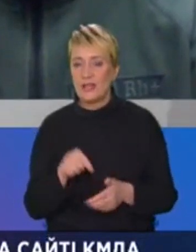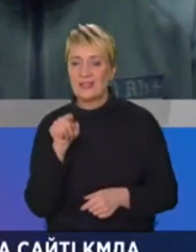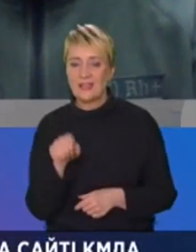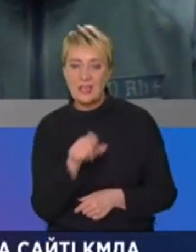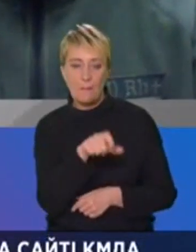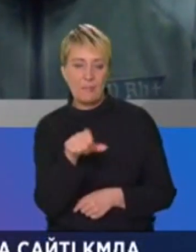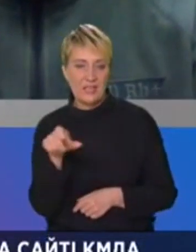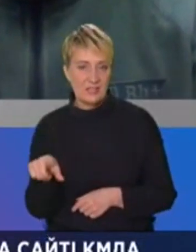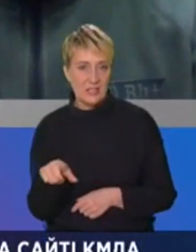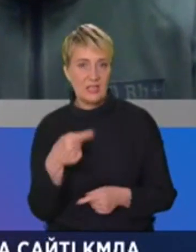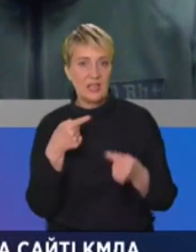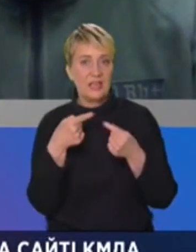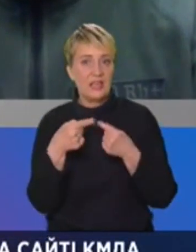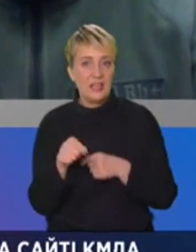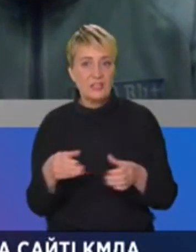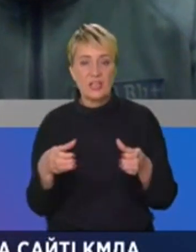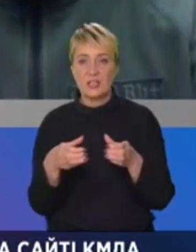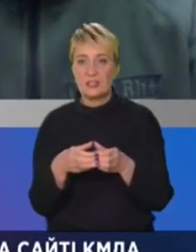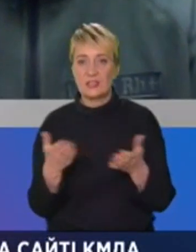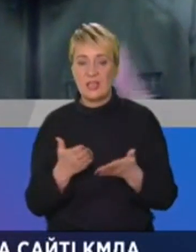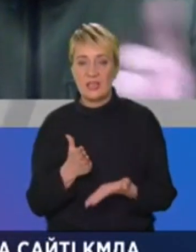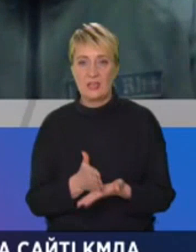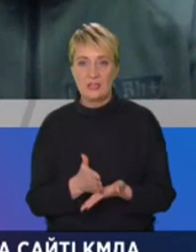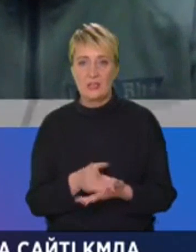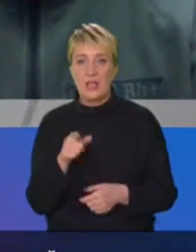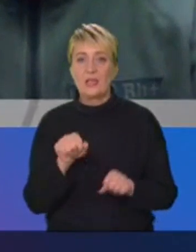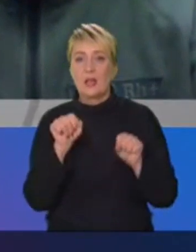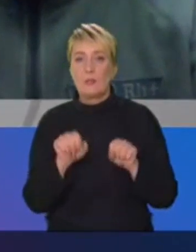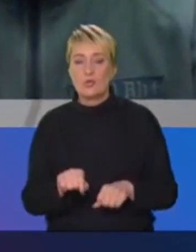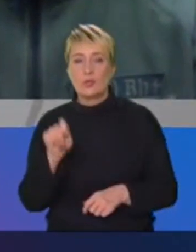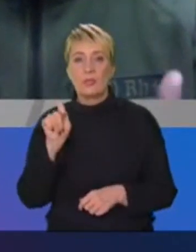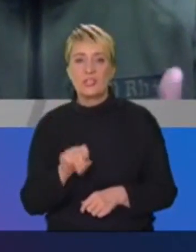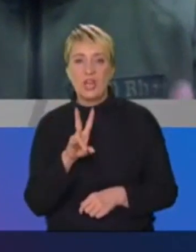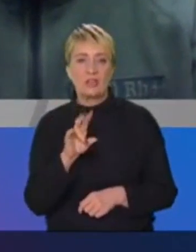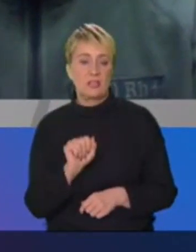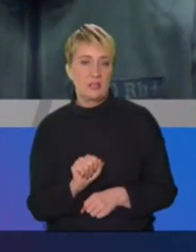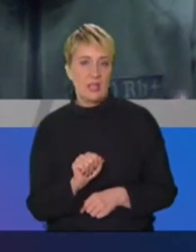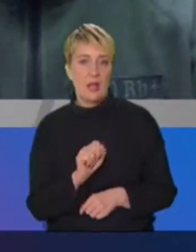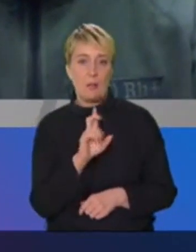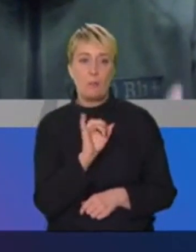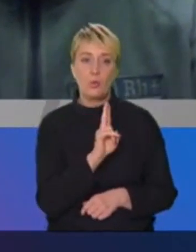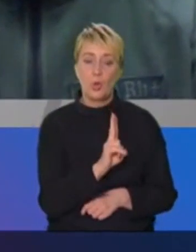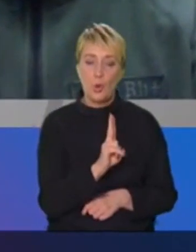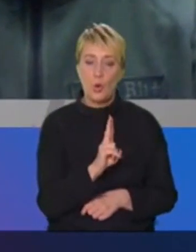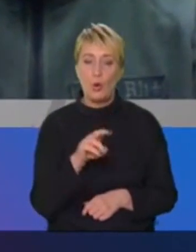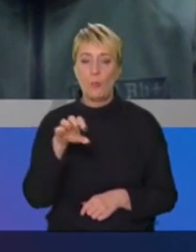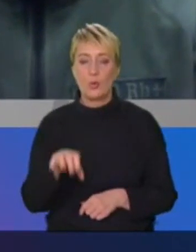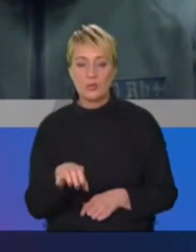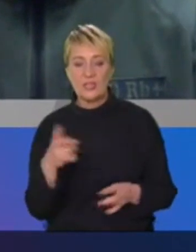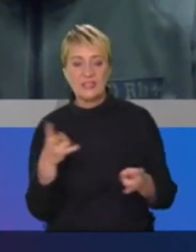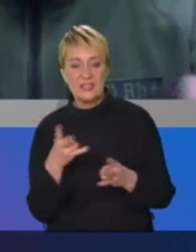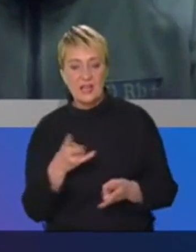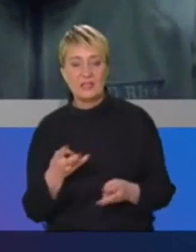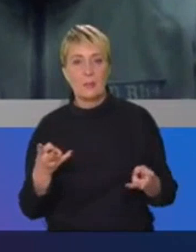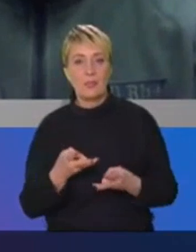територіальної оборони чи інших підрозділів Збройних сил, які є. Вони можуть приїжджати на блокпости і цікавитись потребами наших